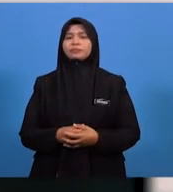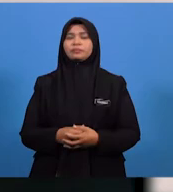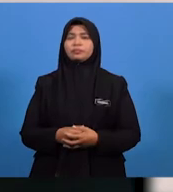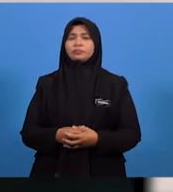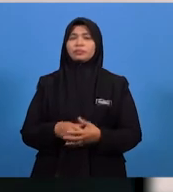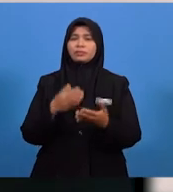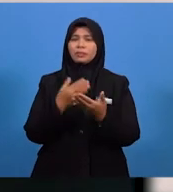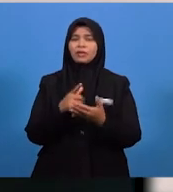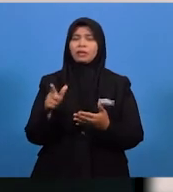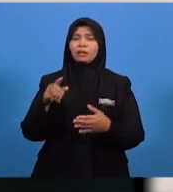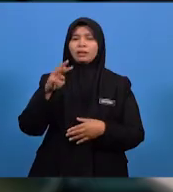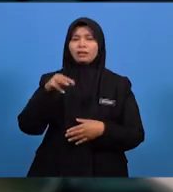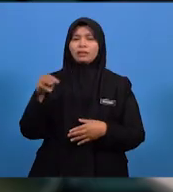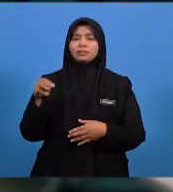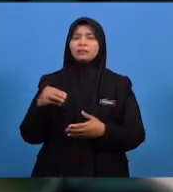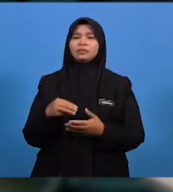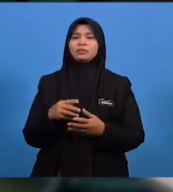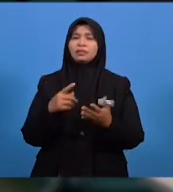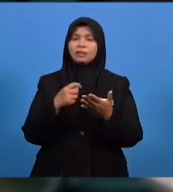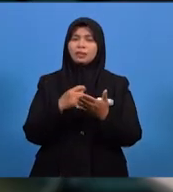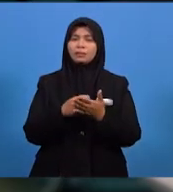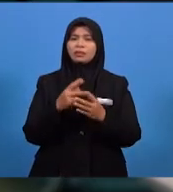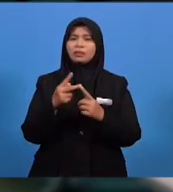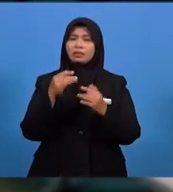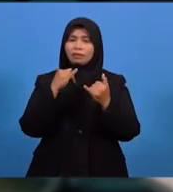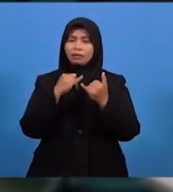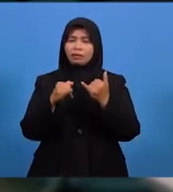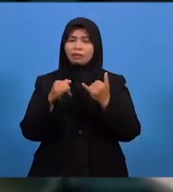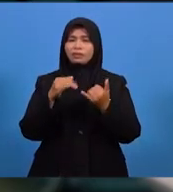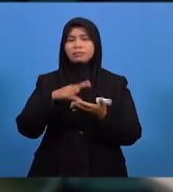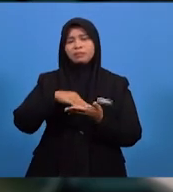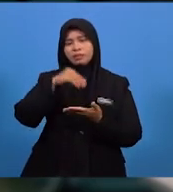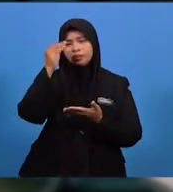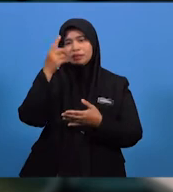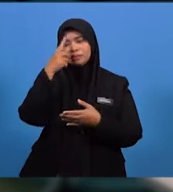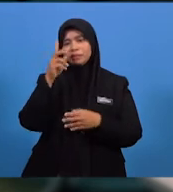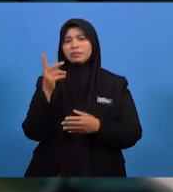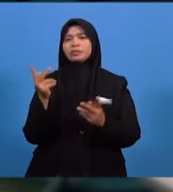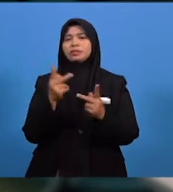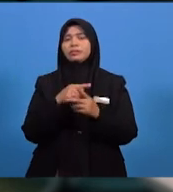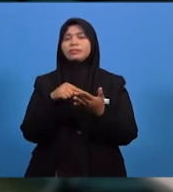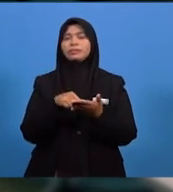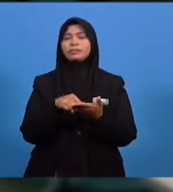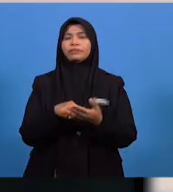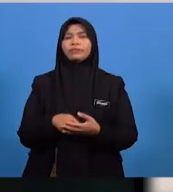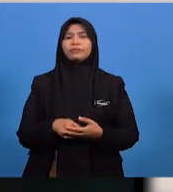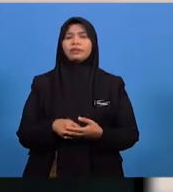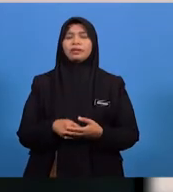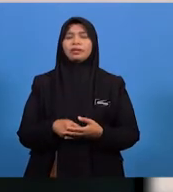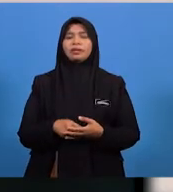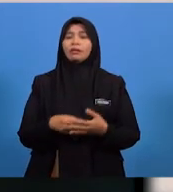Baiklah murid-murid tibalah kita ke akhir pembelajaran untuk kali ini